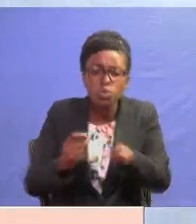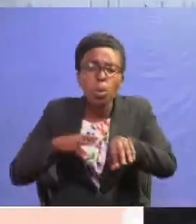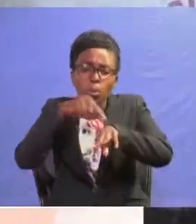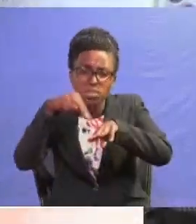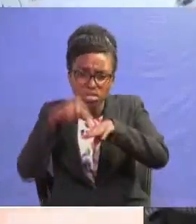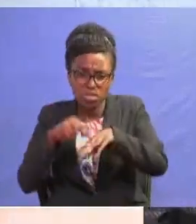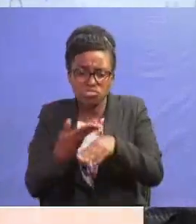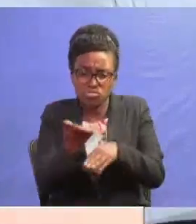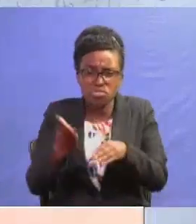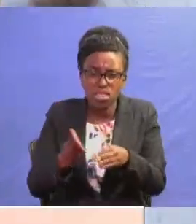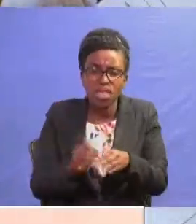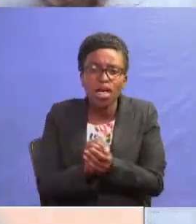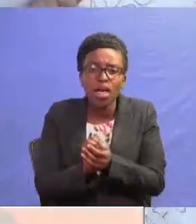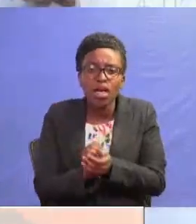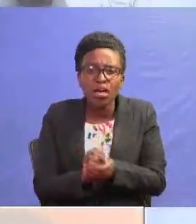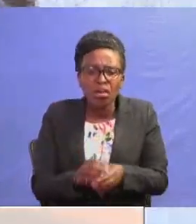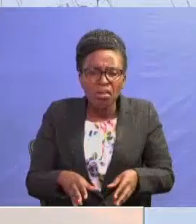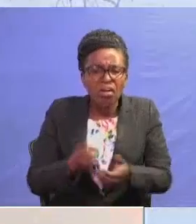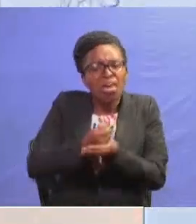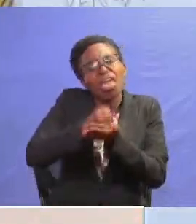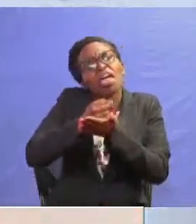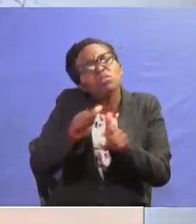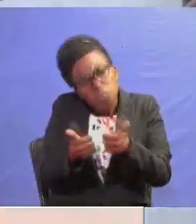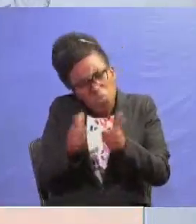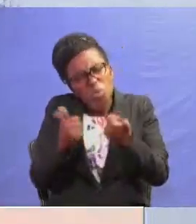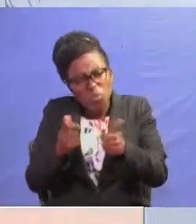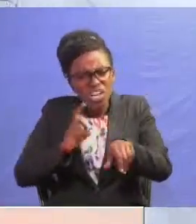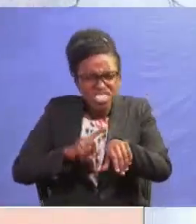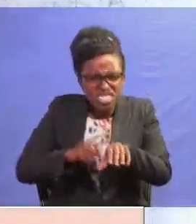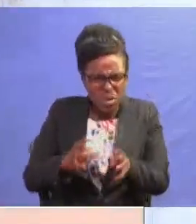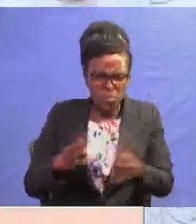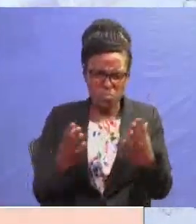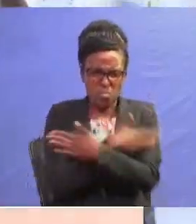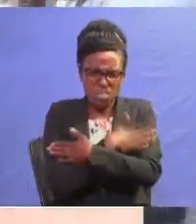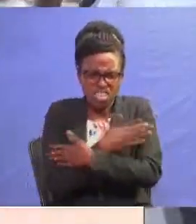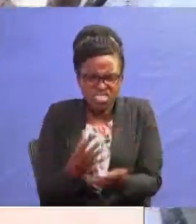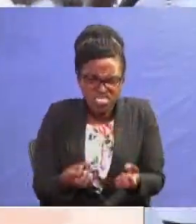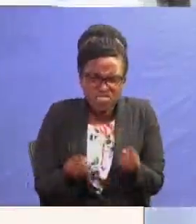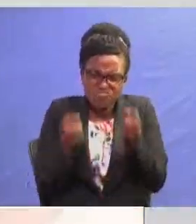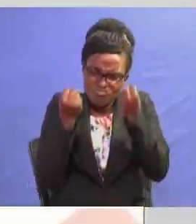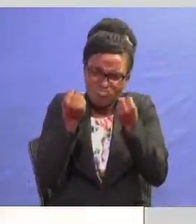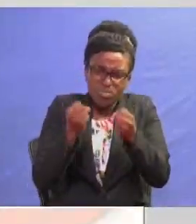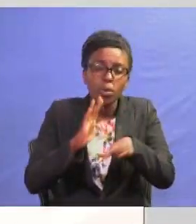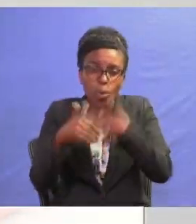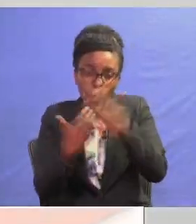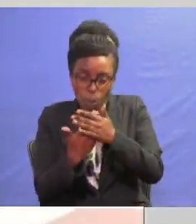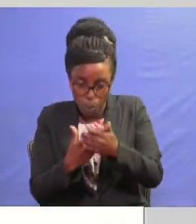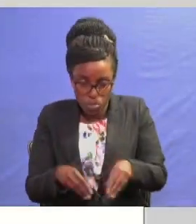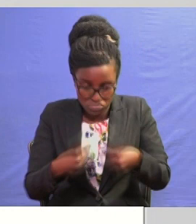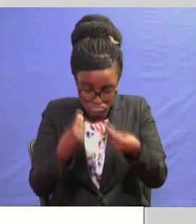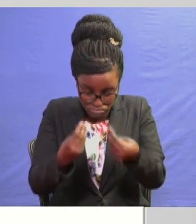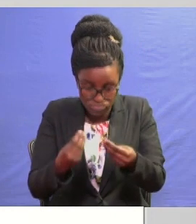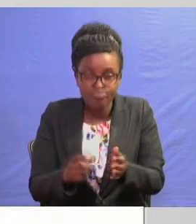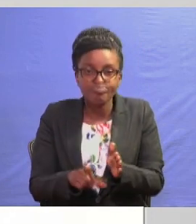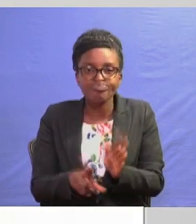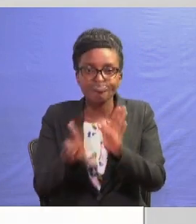yanafaa kuafikiwa. Viongozi hawa wameapa ya kwamba watawaunga mkono ili kuhakikisha mahitaji yao yanaafikiwa.